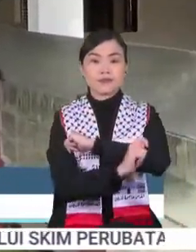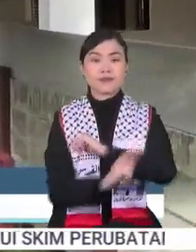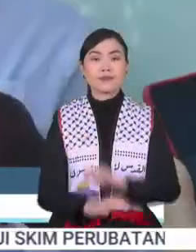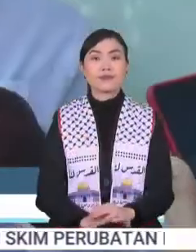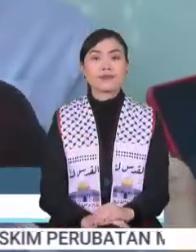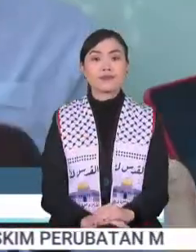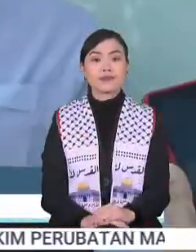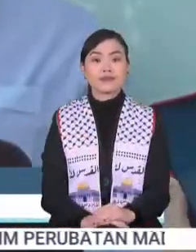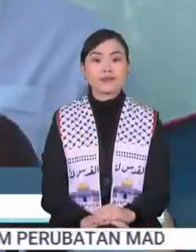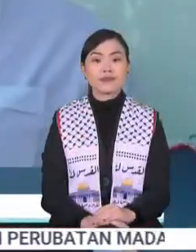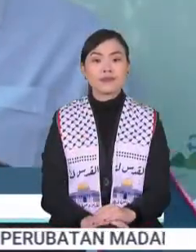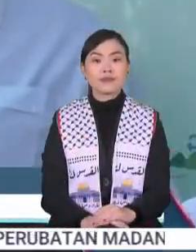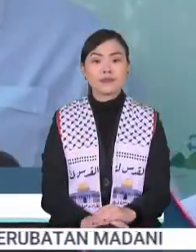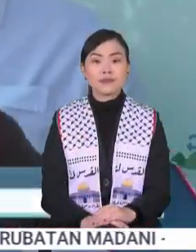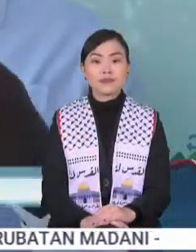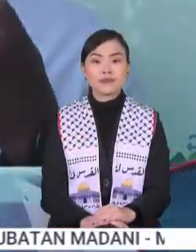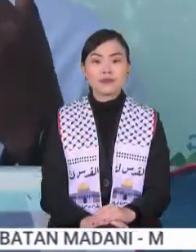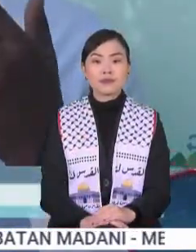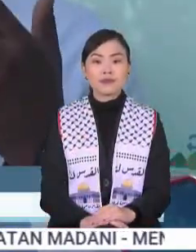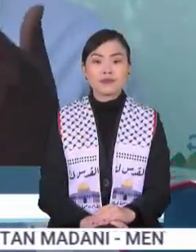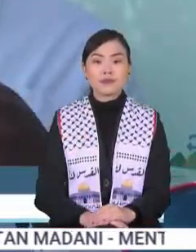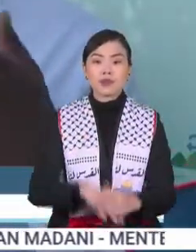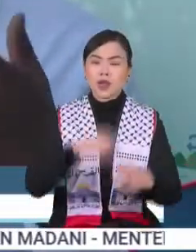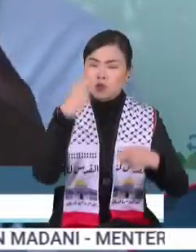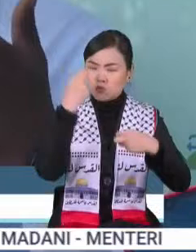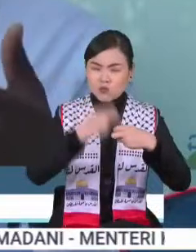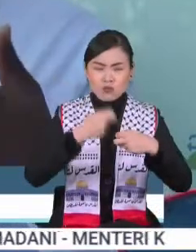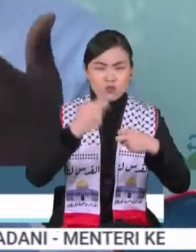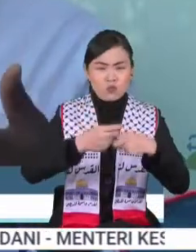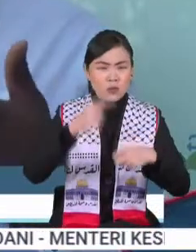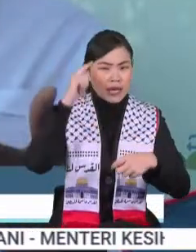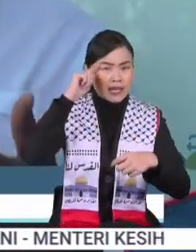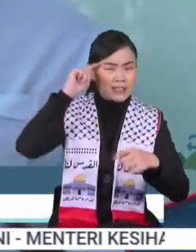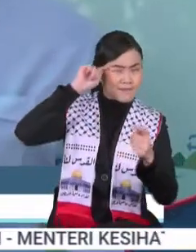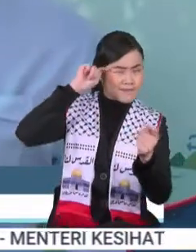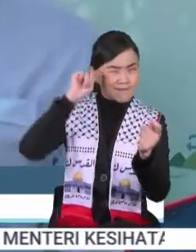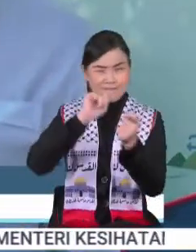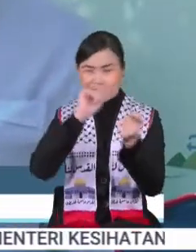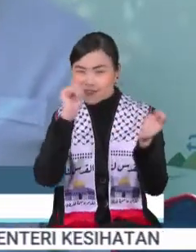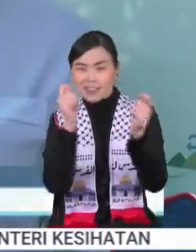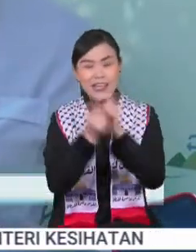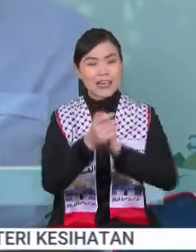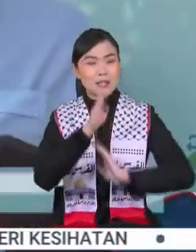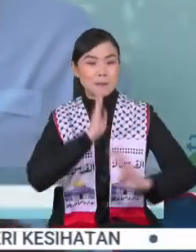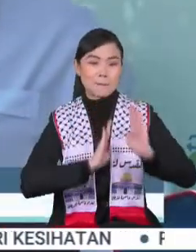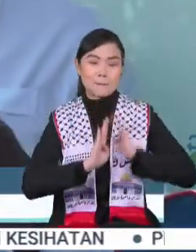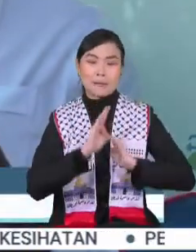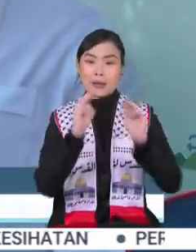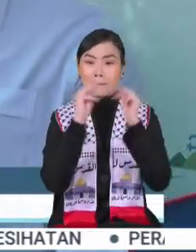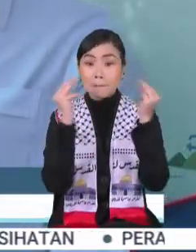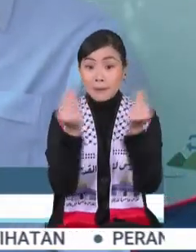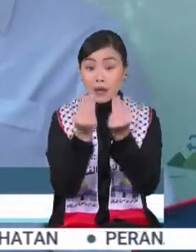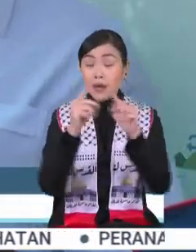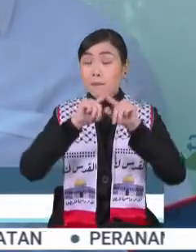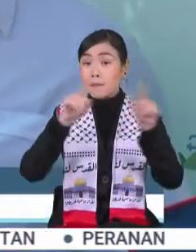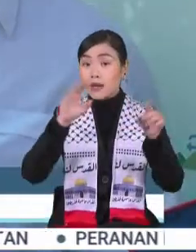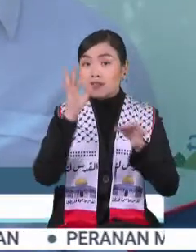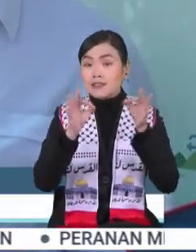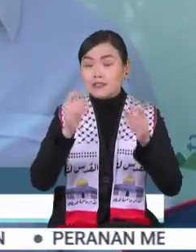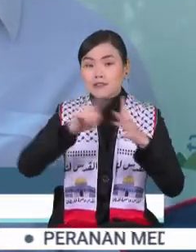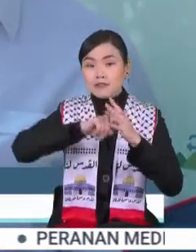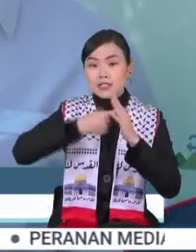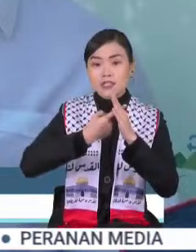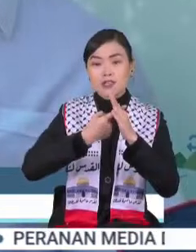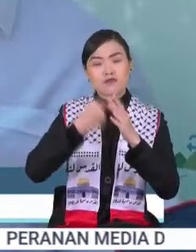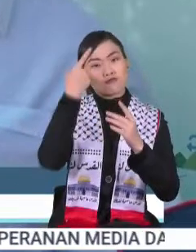perumahan susah untuk kita mengubah persepsi ataupun sikap masyarakat tetapi kalau kita dapat mulakan daripada